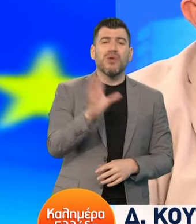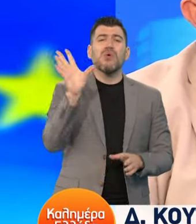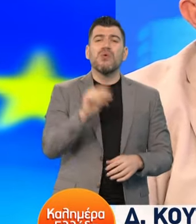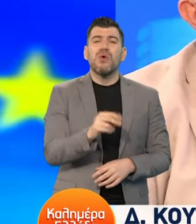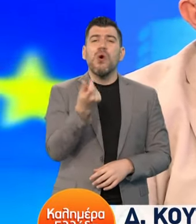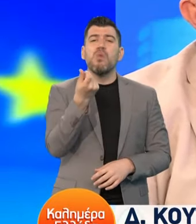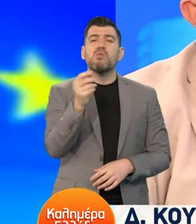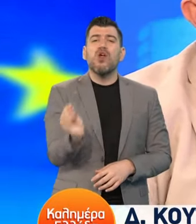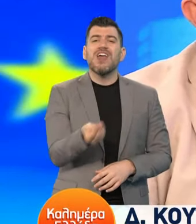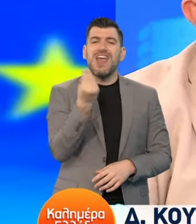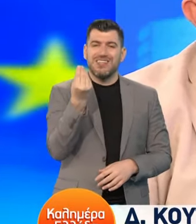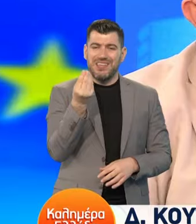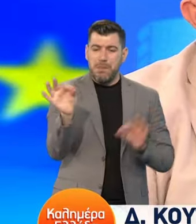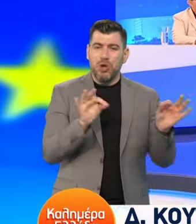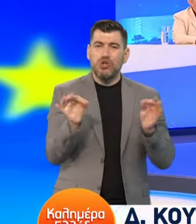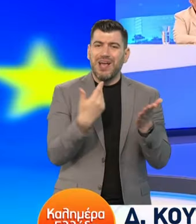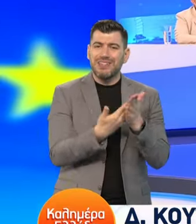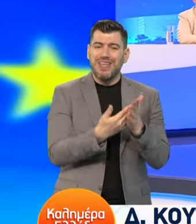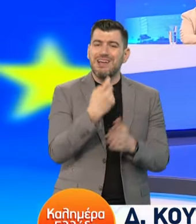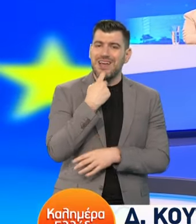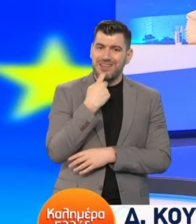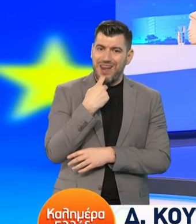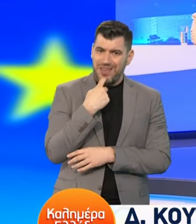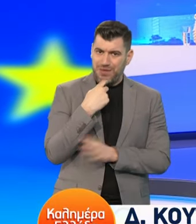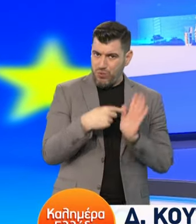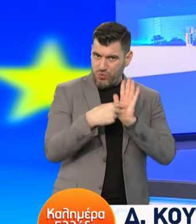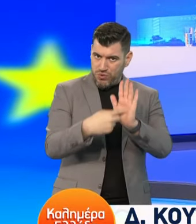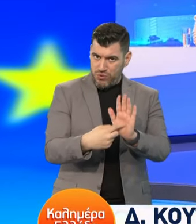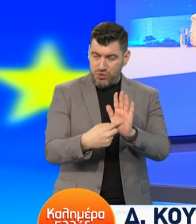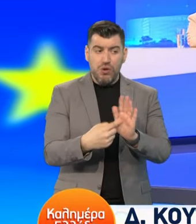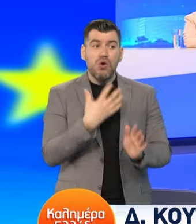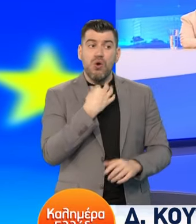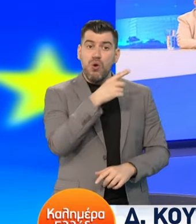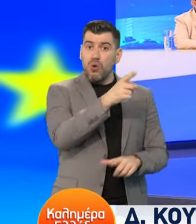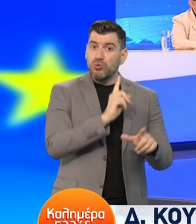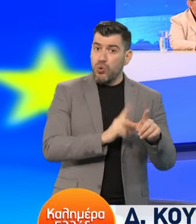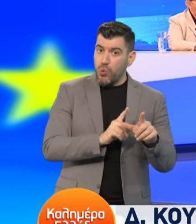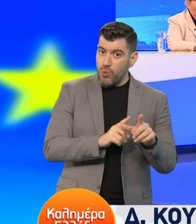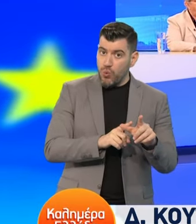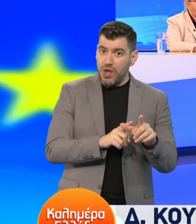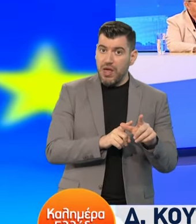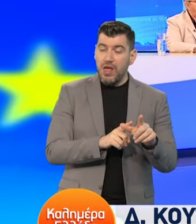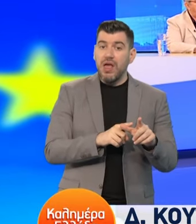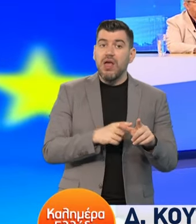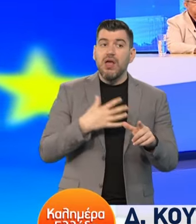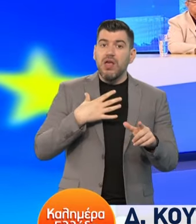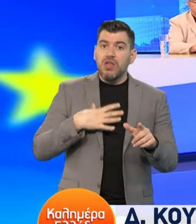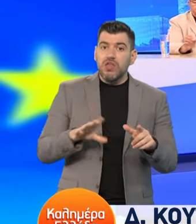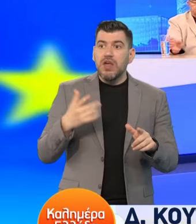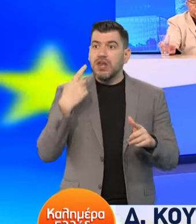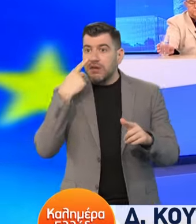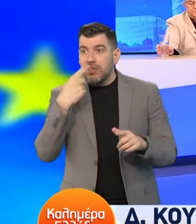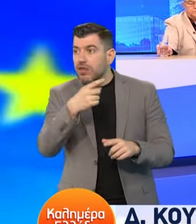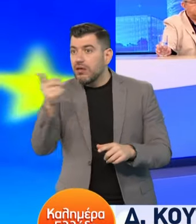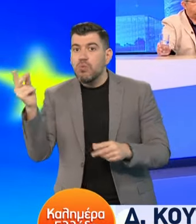θέλαμε και το σχόλιο σας, επειδή το ΚΚΕ απευθύνεται και εστιάζει στα προβλήματα των πολλών, εγώ θέλω να σας ρωτήσω ως